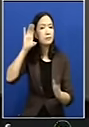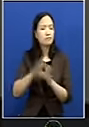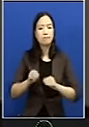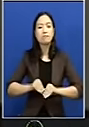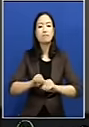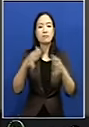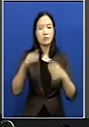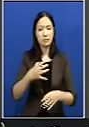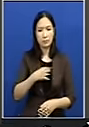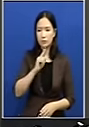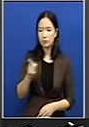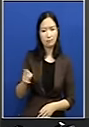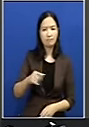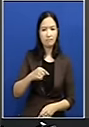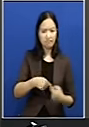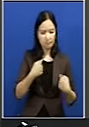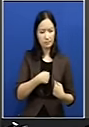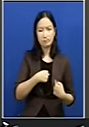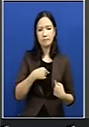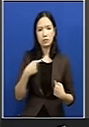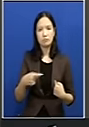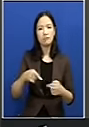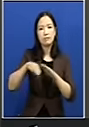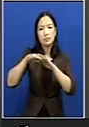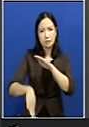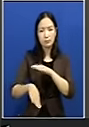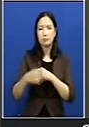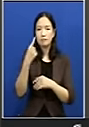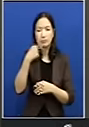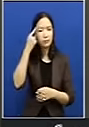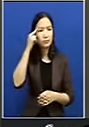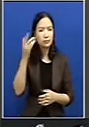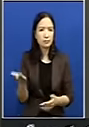มอยากจะบอกว่าจิตใจมันต่ำใครไม่รู้ล่ะ